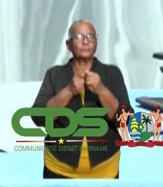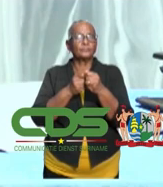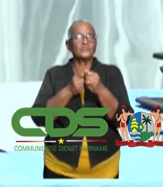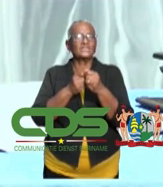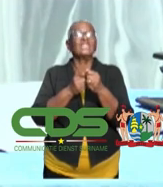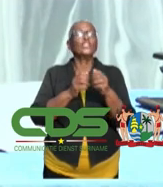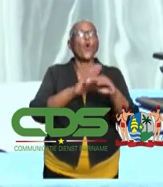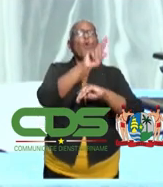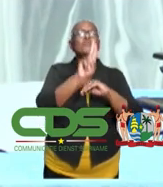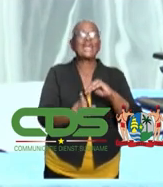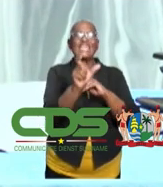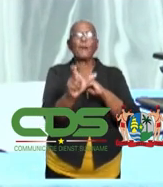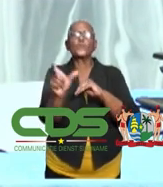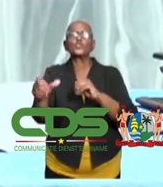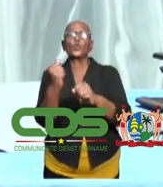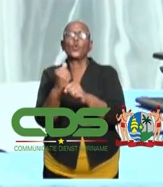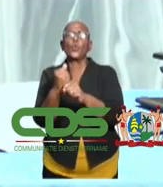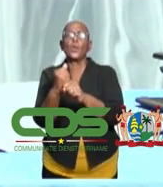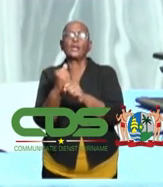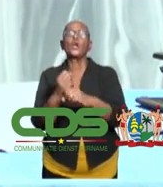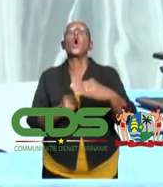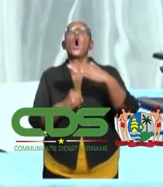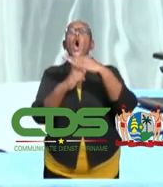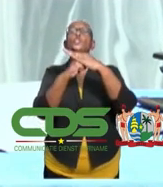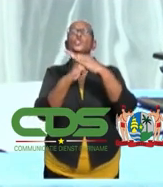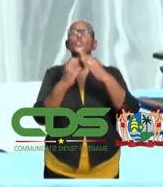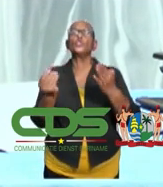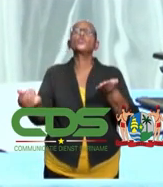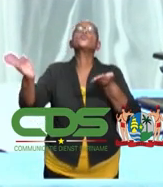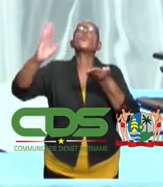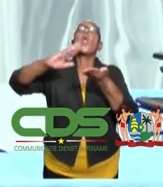de ambtenaren een ondersteuningstoelage gaan krijgen.